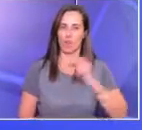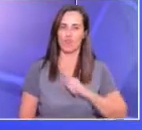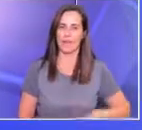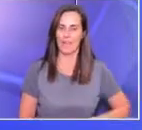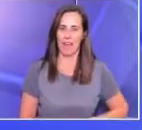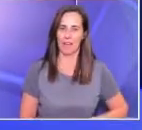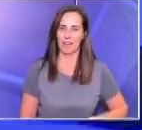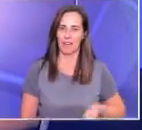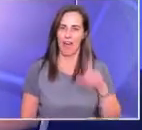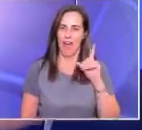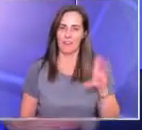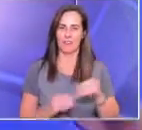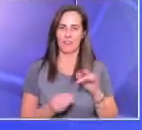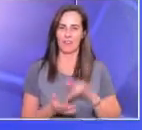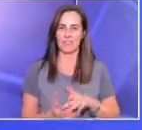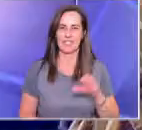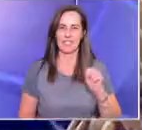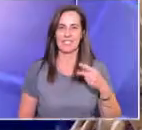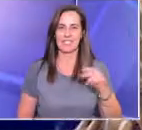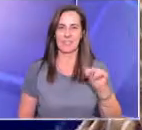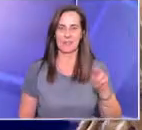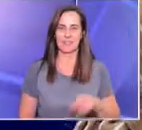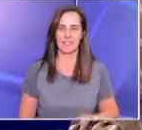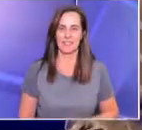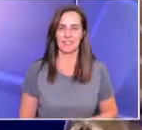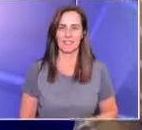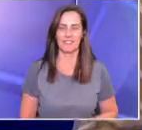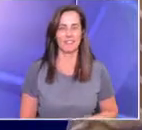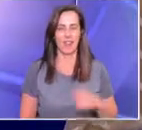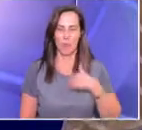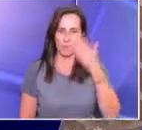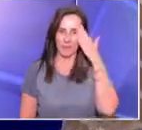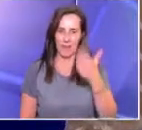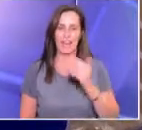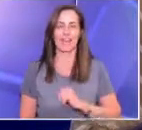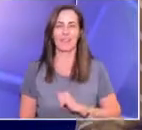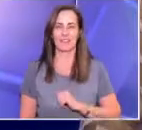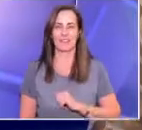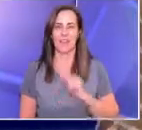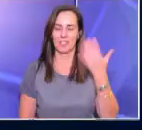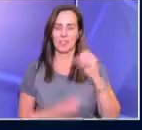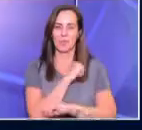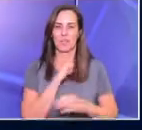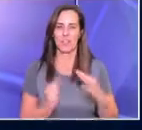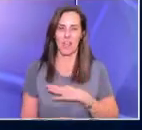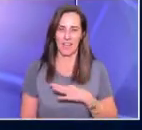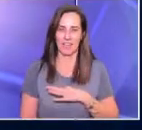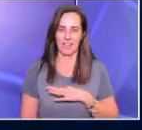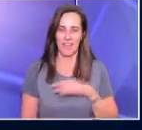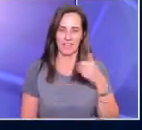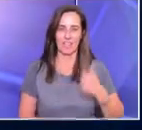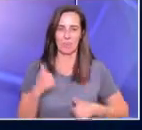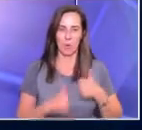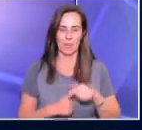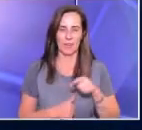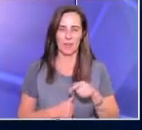בבית שען, אבל איתנו ספיר שופן. נעים נכון? מאוד. נעים מאוד, אנחנו מכירים גילוי נאות. את היית סטודנטית שלי, את